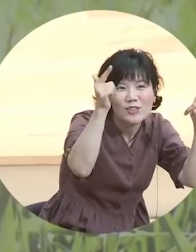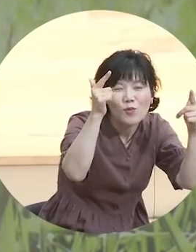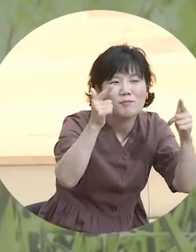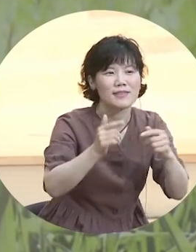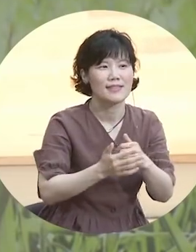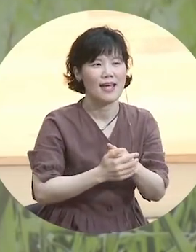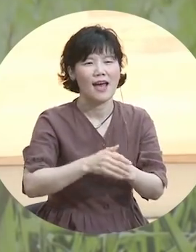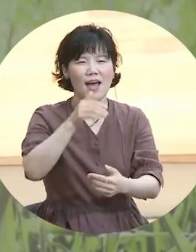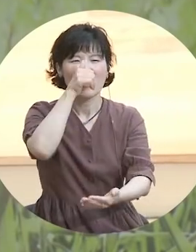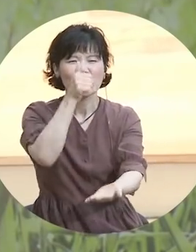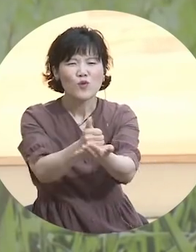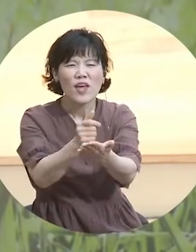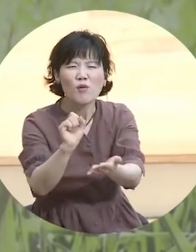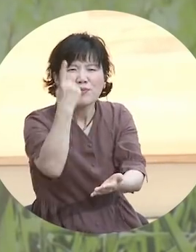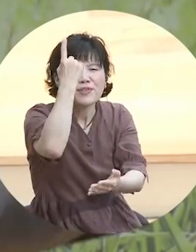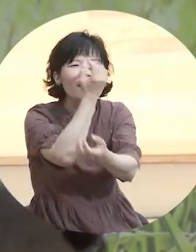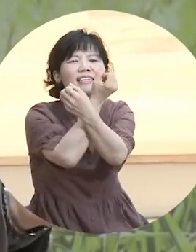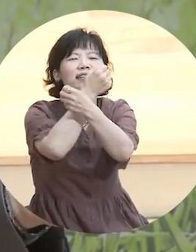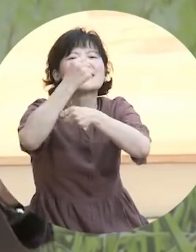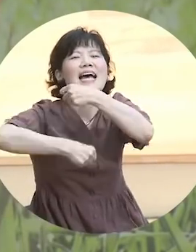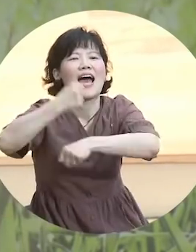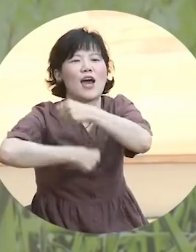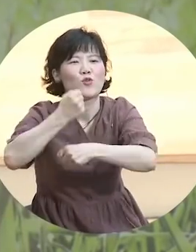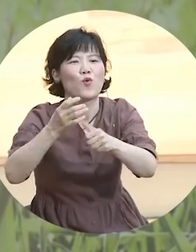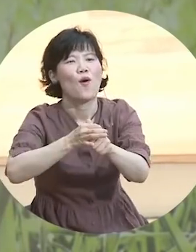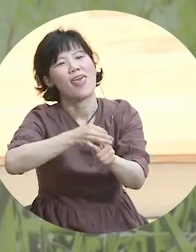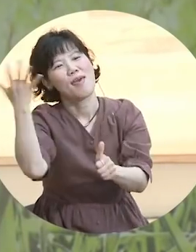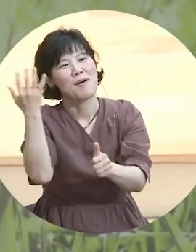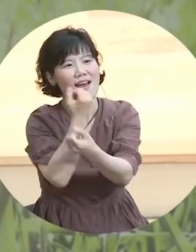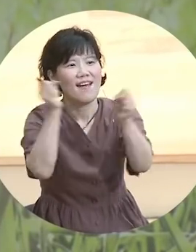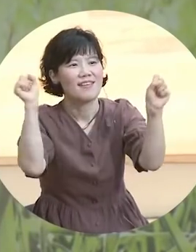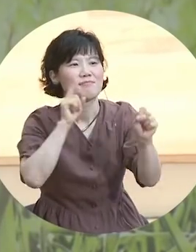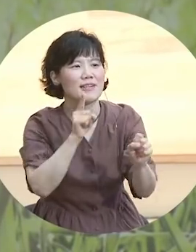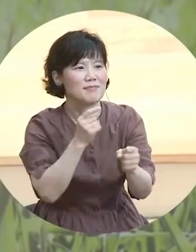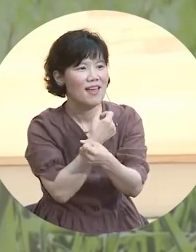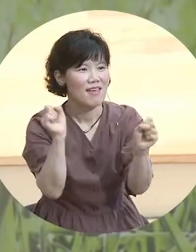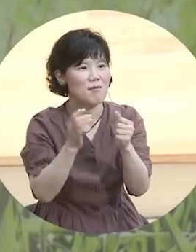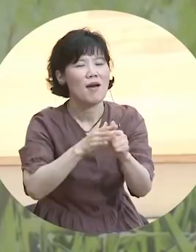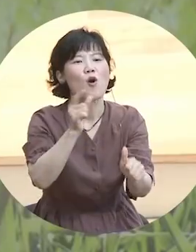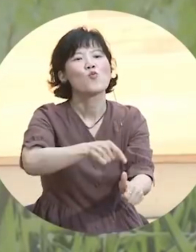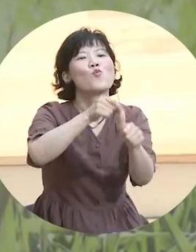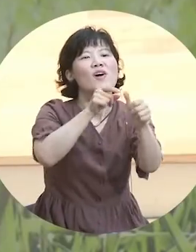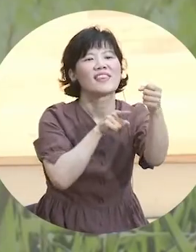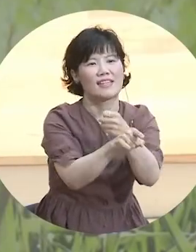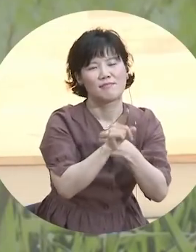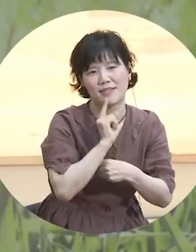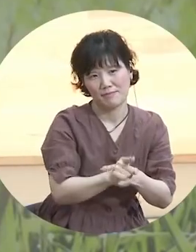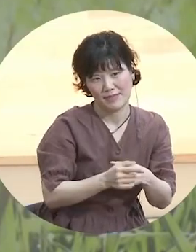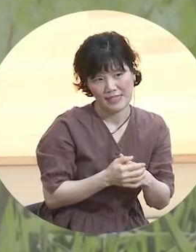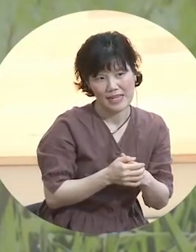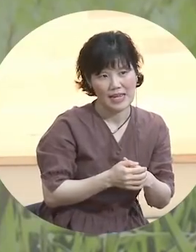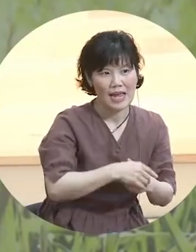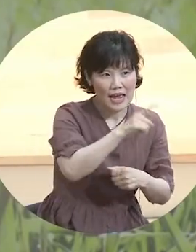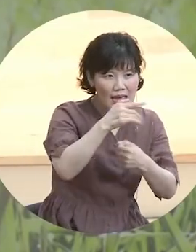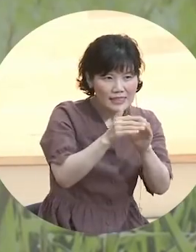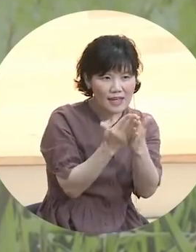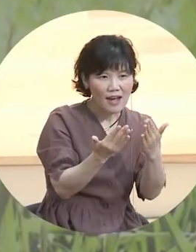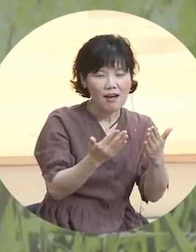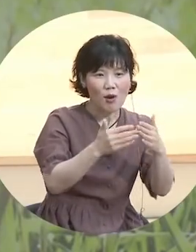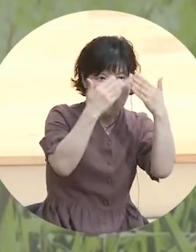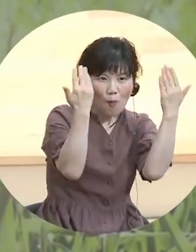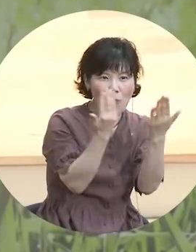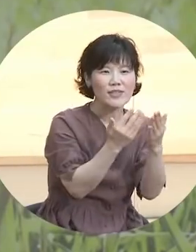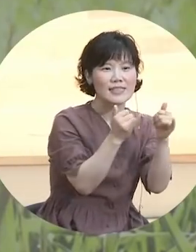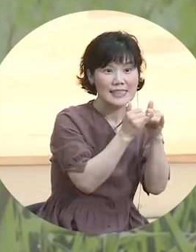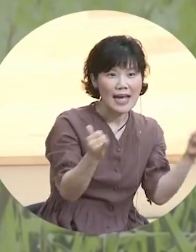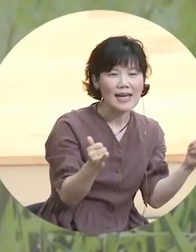정반대로 죄로부터 자유케 되어지는 해방의 의미의 구속이에요. 구원을 의미하는 거죠. 성경 모든 사람이